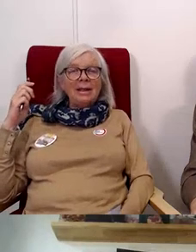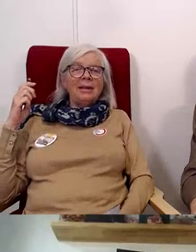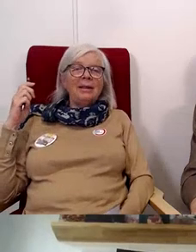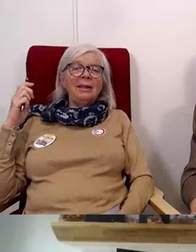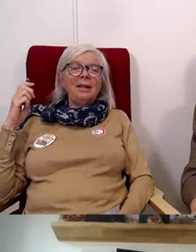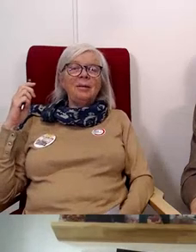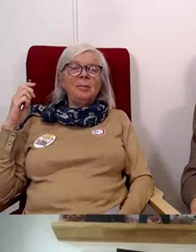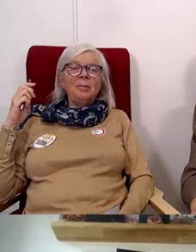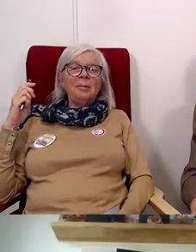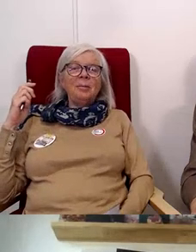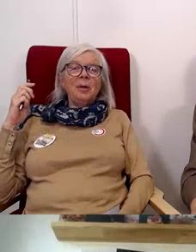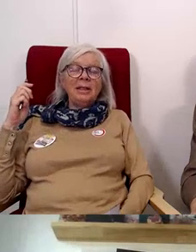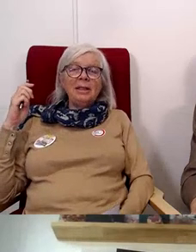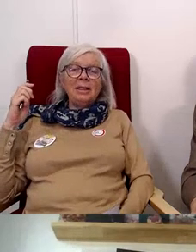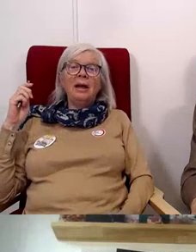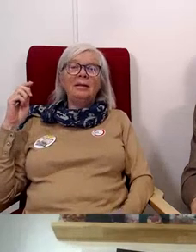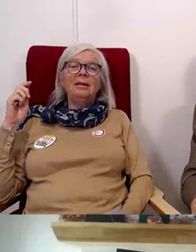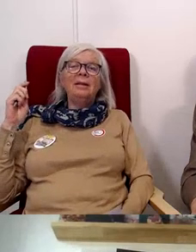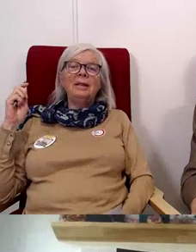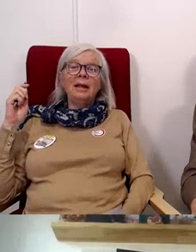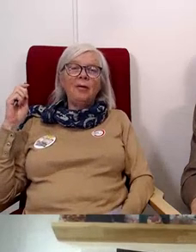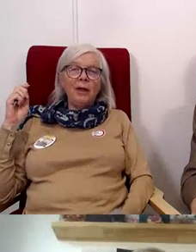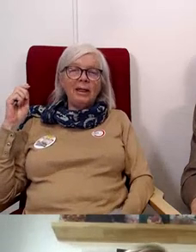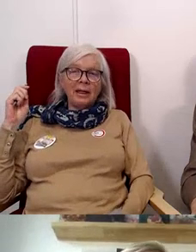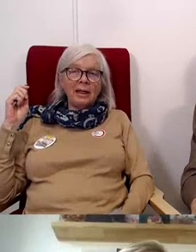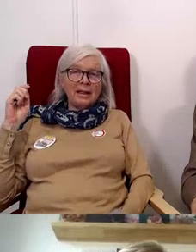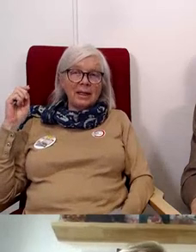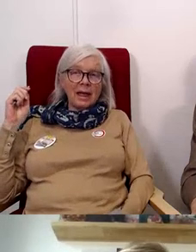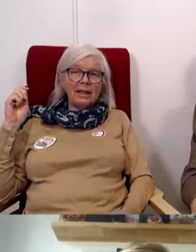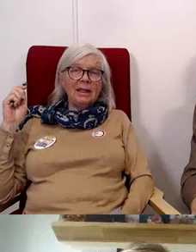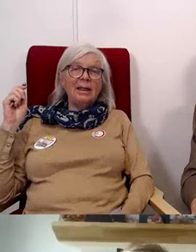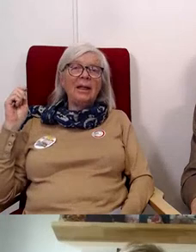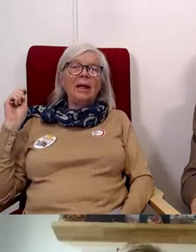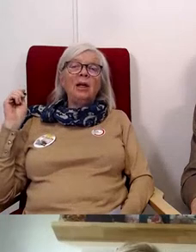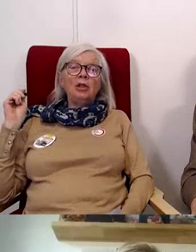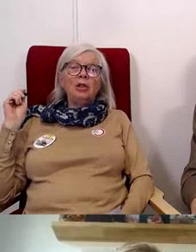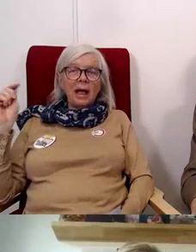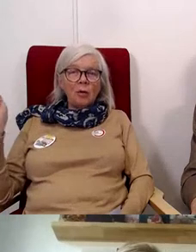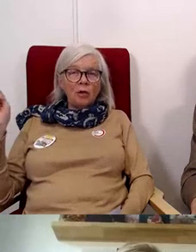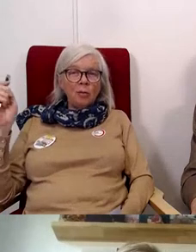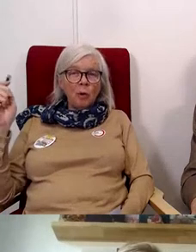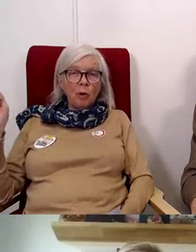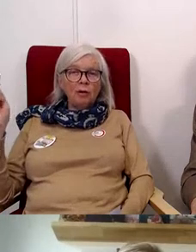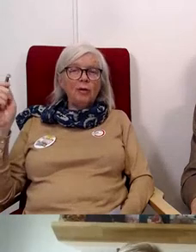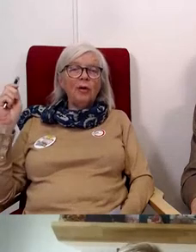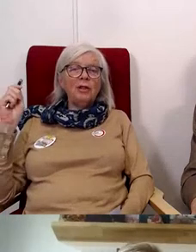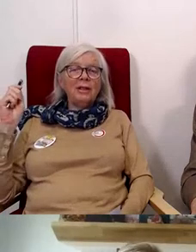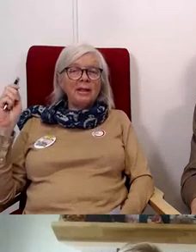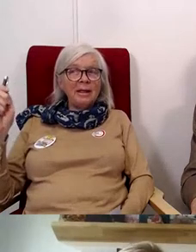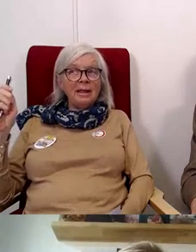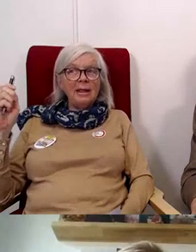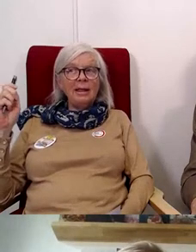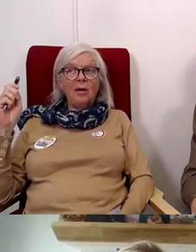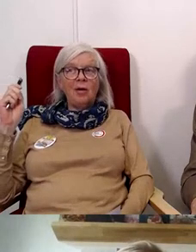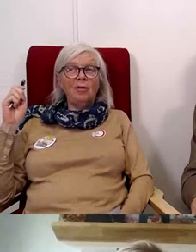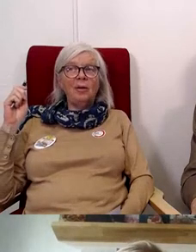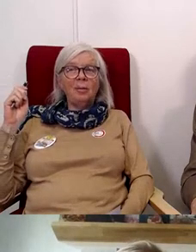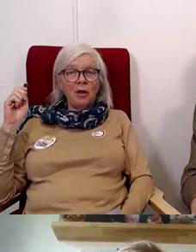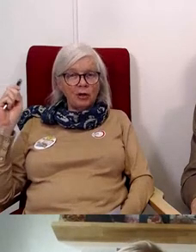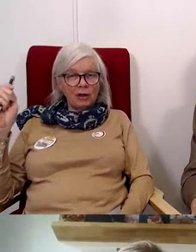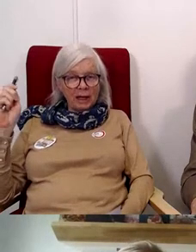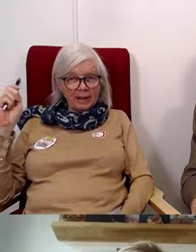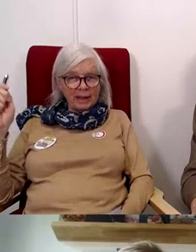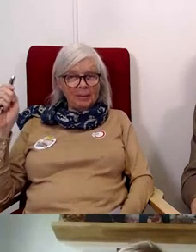Anser ditt parti att det ska finnas en särskild skärgårdsbåt för screening